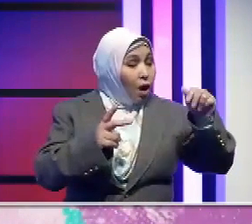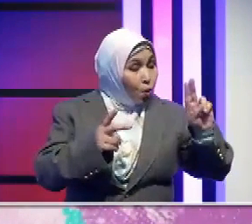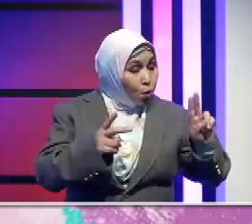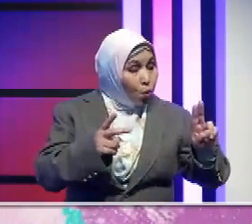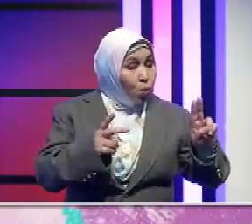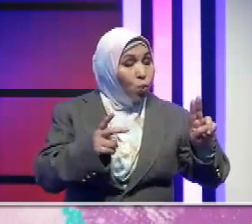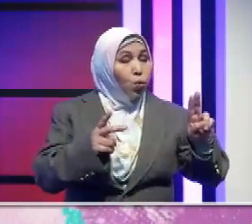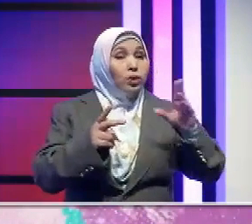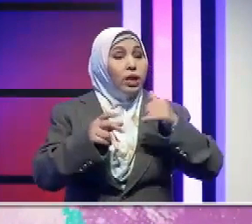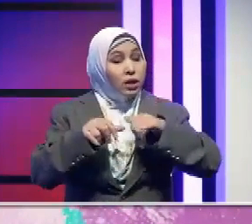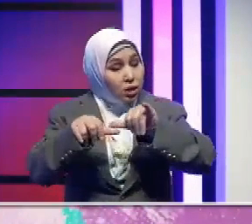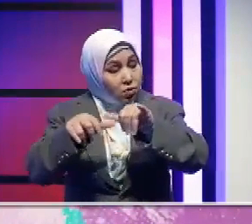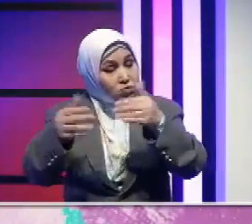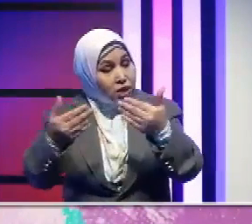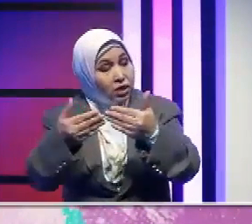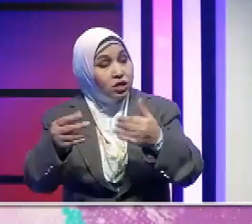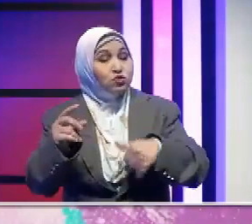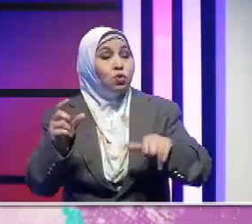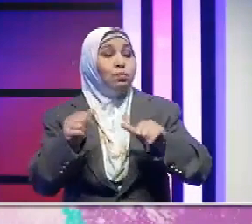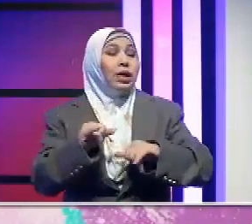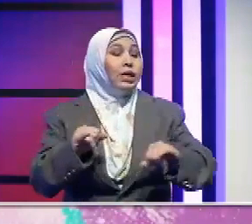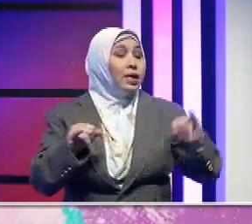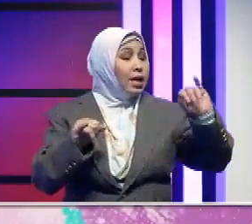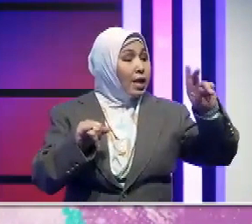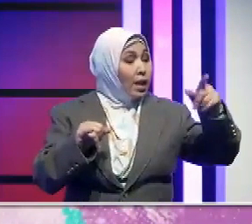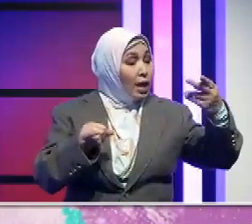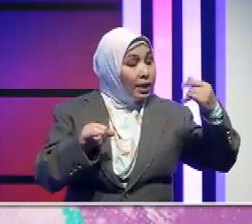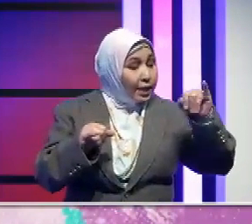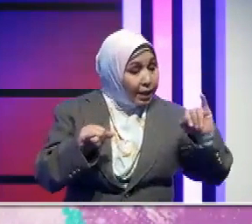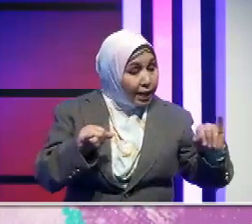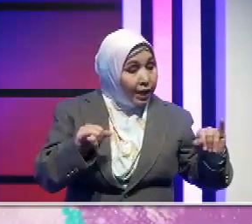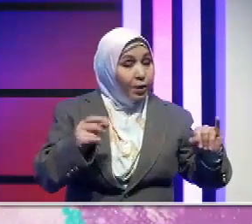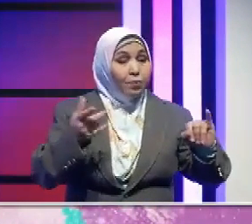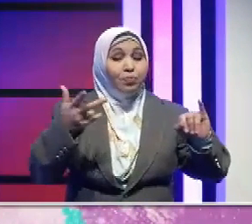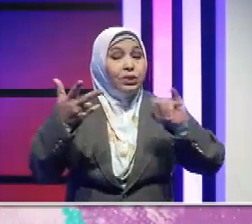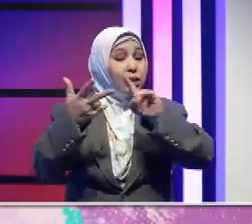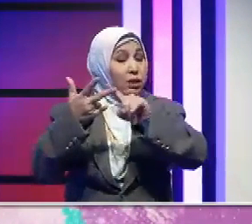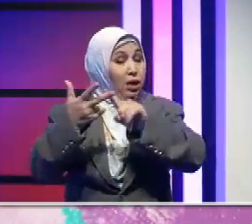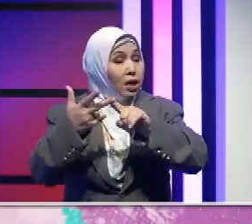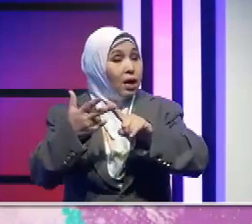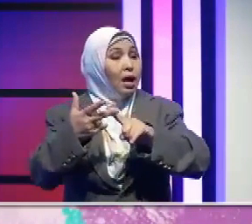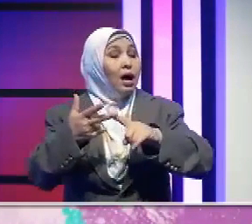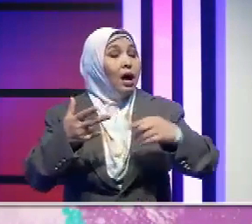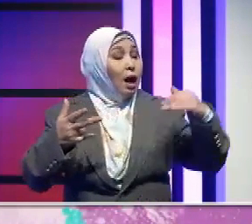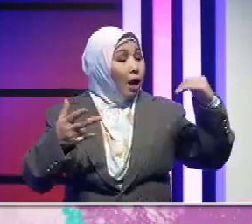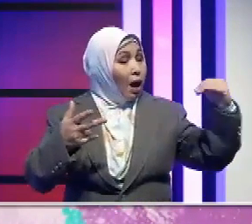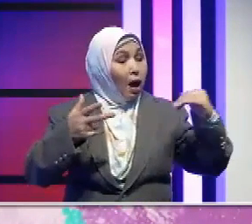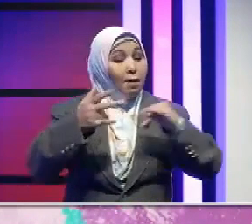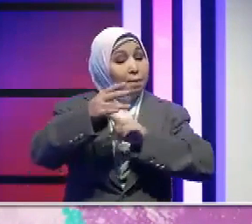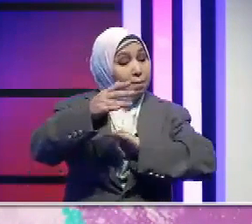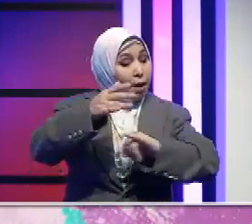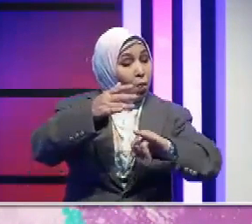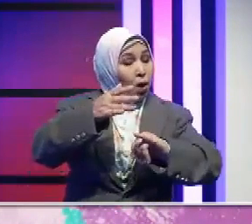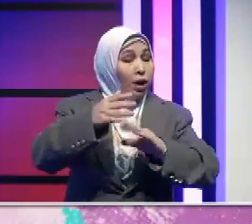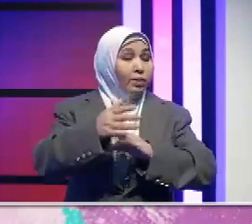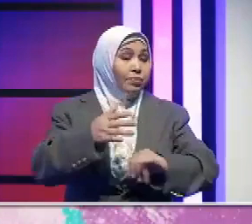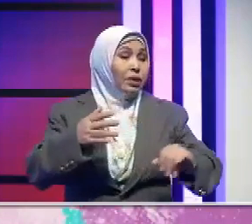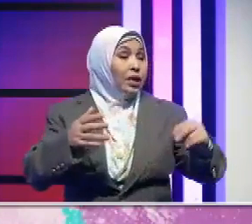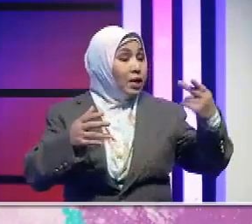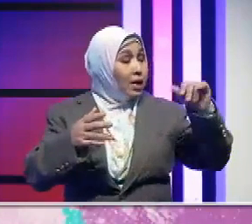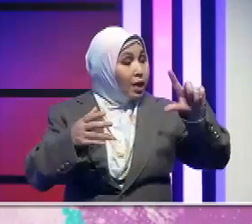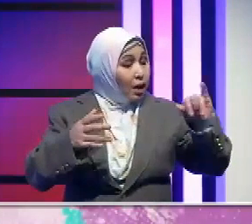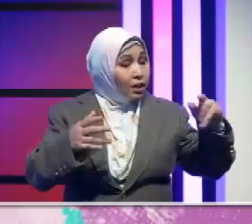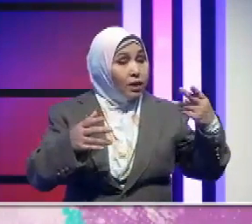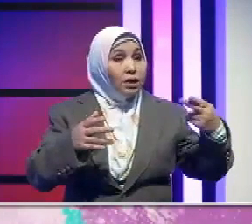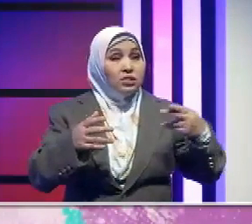kemudian terus lagi jumpa lagi ilaihi ha yang baris bawah pula kan, ilaihi. Jangan